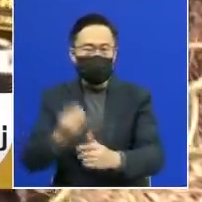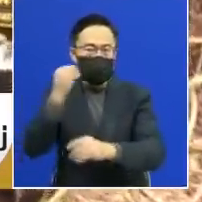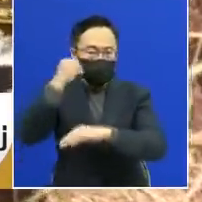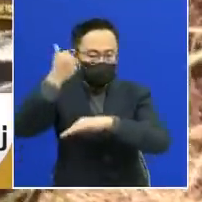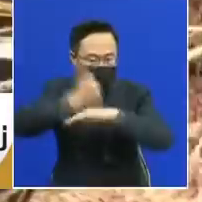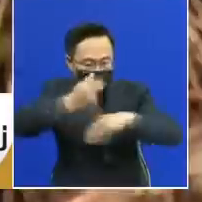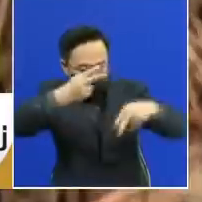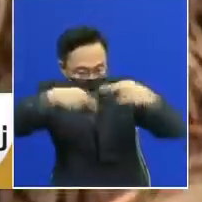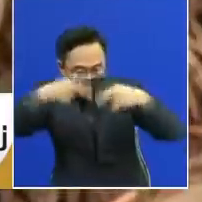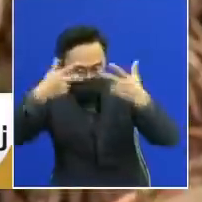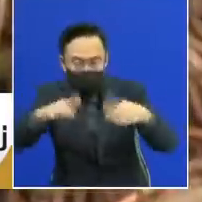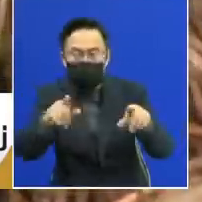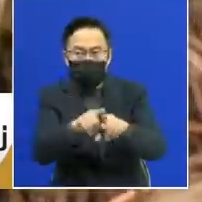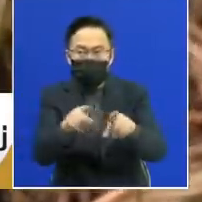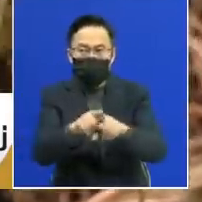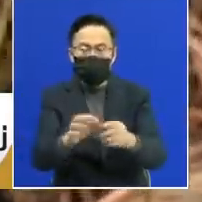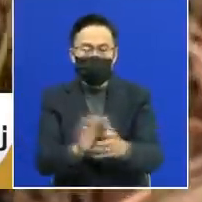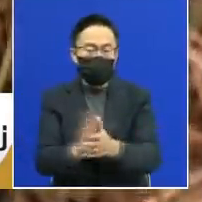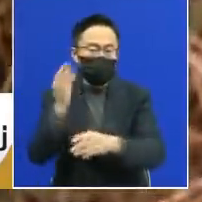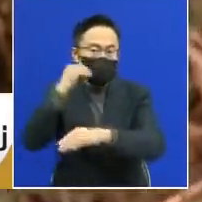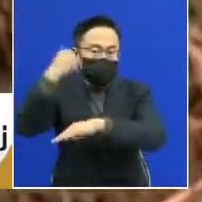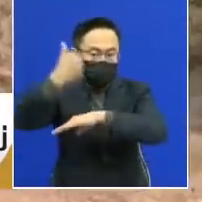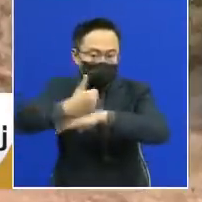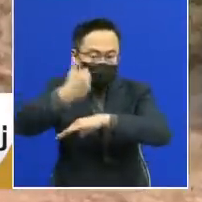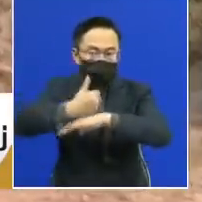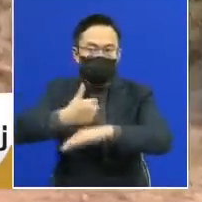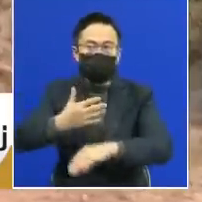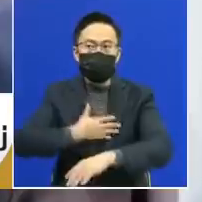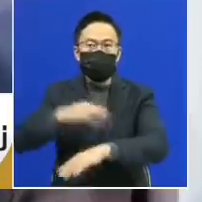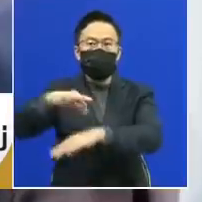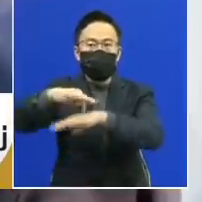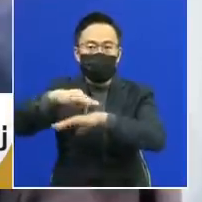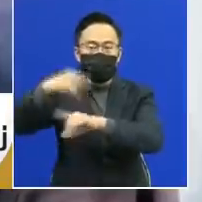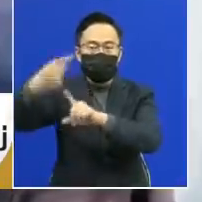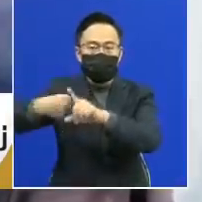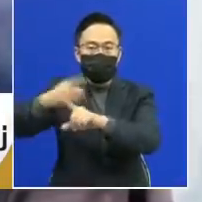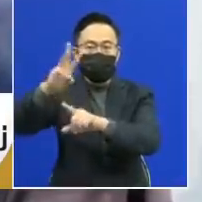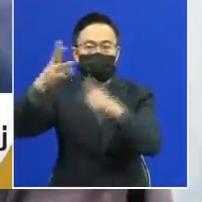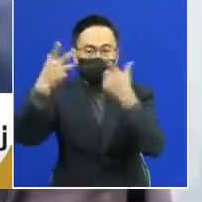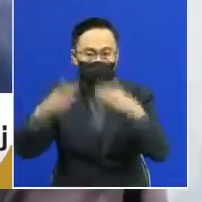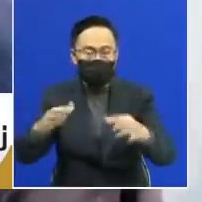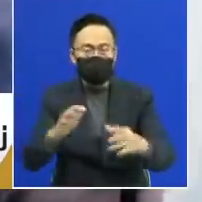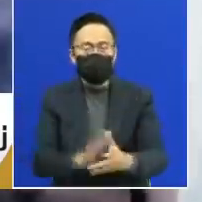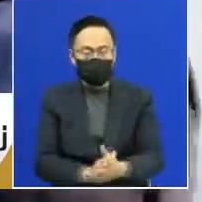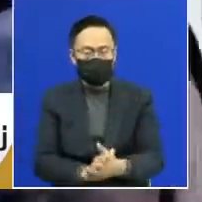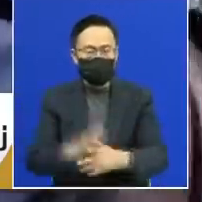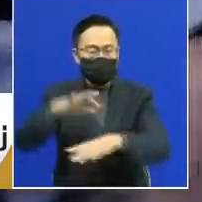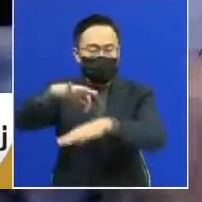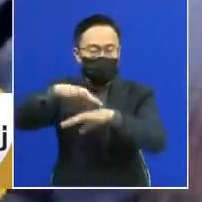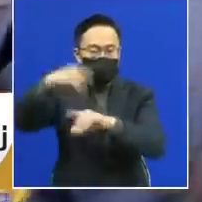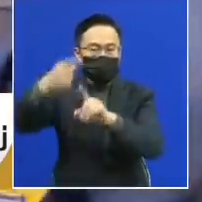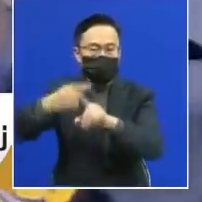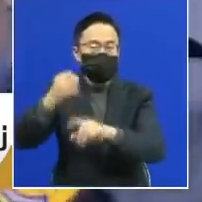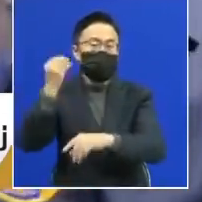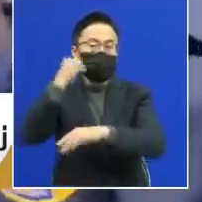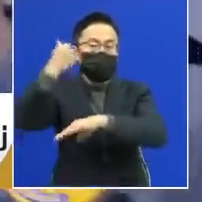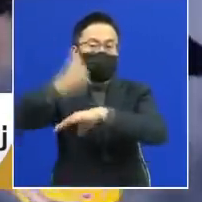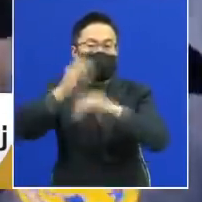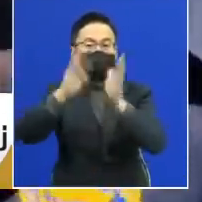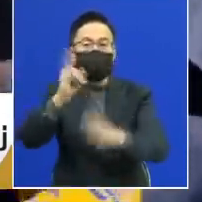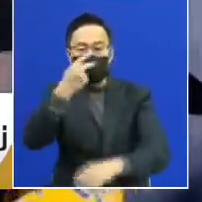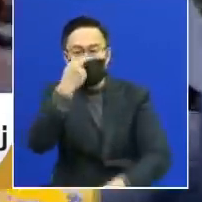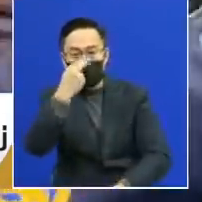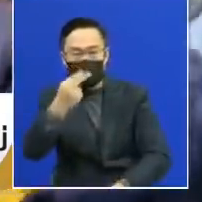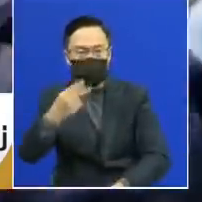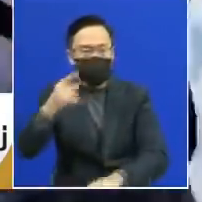อบด้วยที่บอกว่าพ่อผู้ใหญ่นี่เข้ามาเป็นพ่อผู้ใหญ่ได้6เดือนเห็นมีคนเข้ามานะแล้วก็มีการดัดแปลงสภา